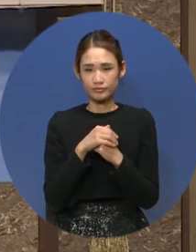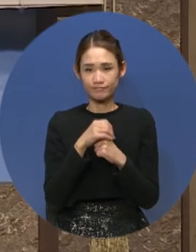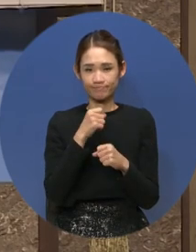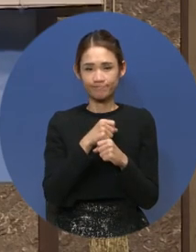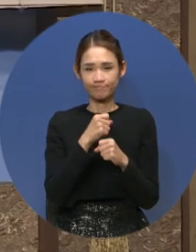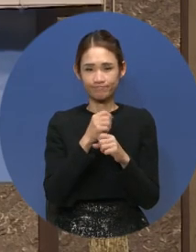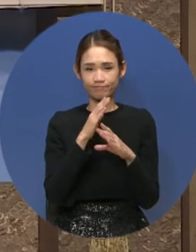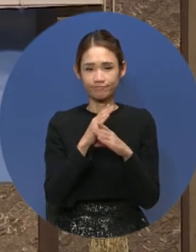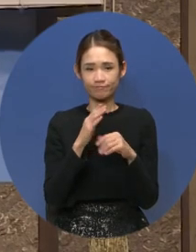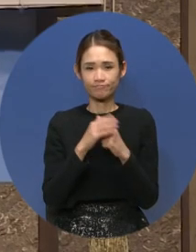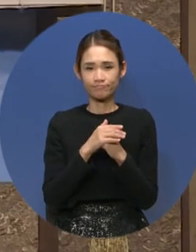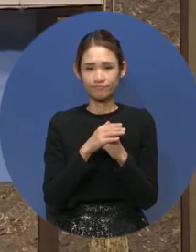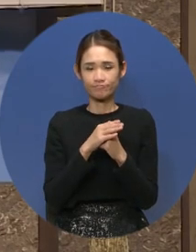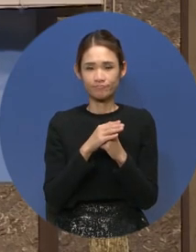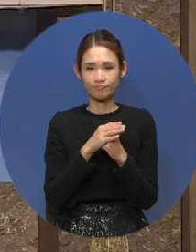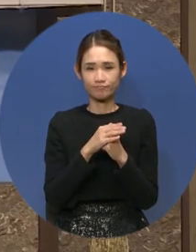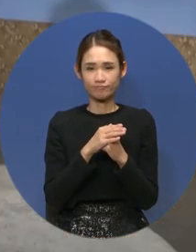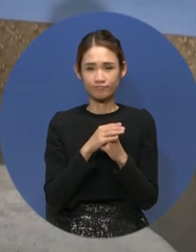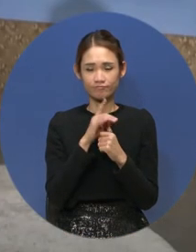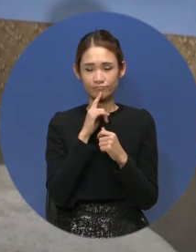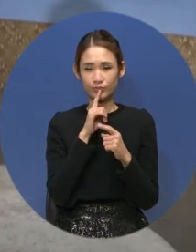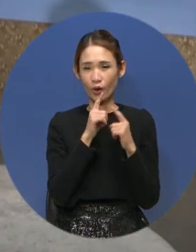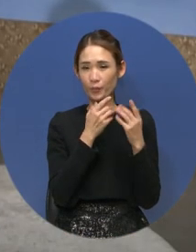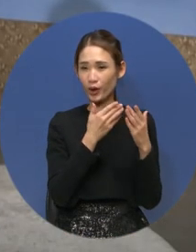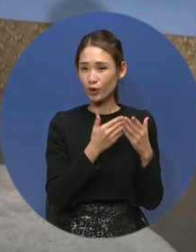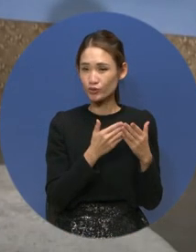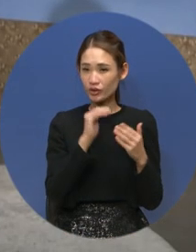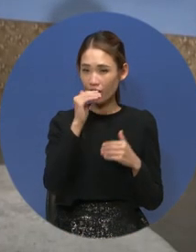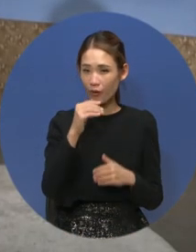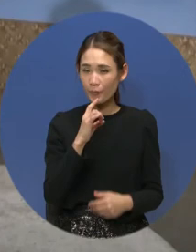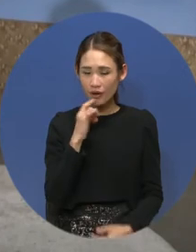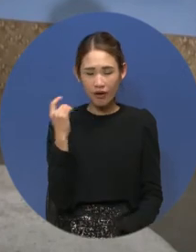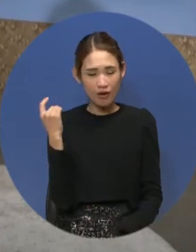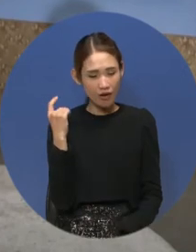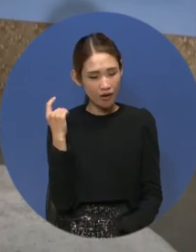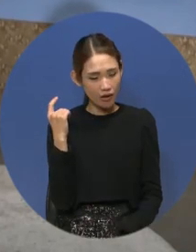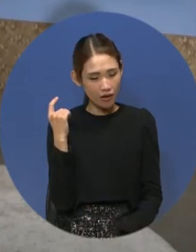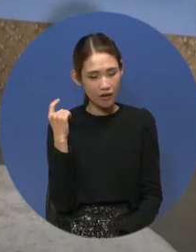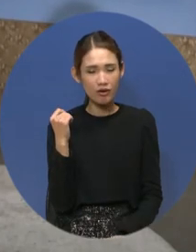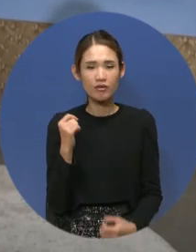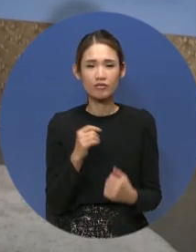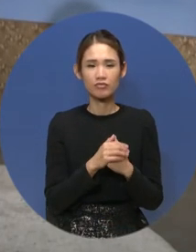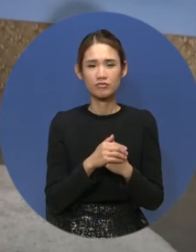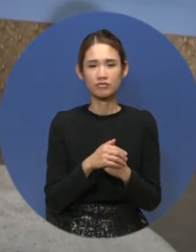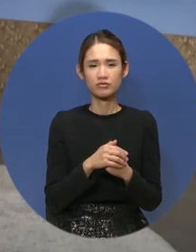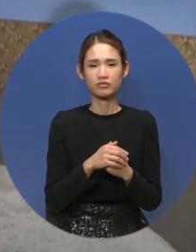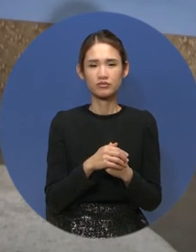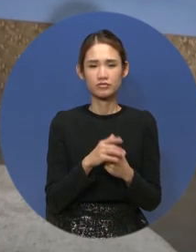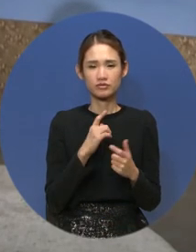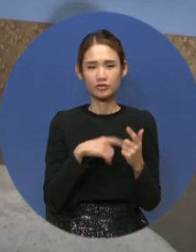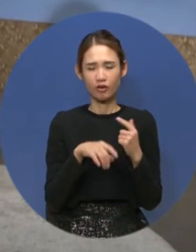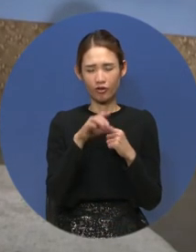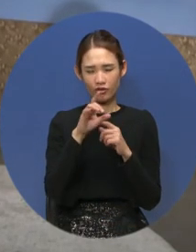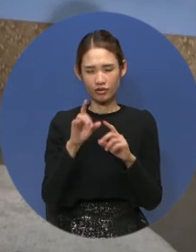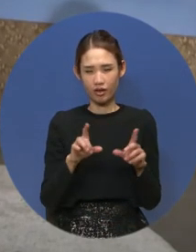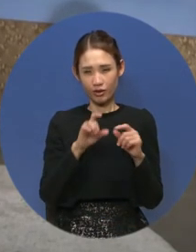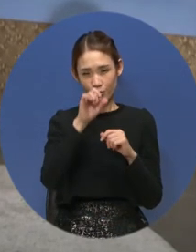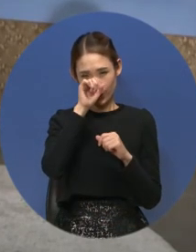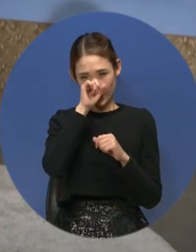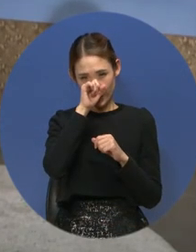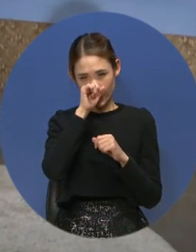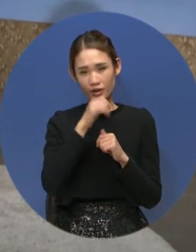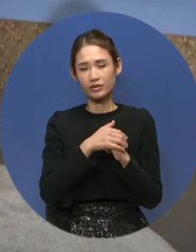있습니다. 네. 네, 정말 말씀해 주시는 내용만 들어도 굉장히 더욱더 살기